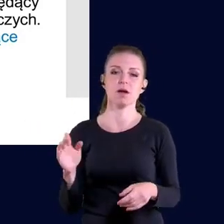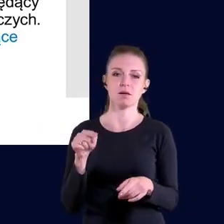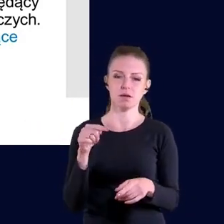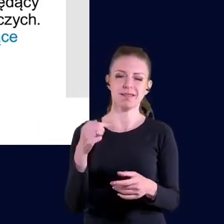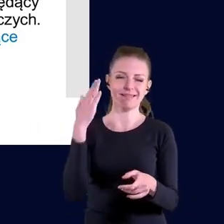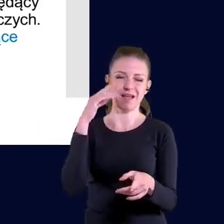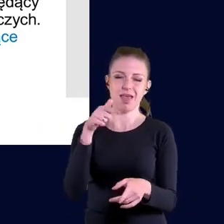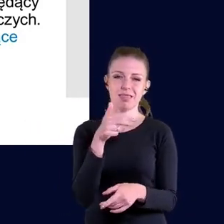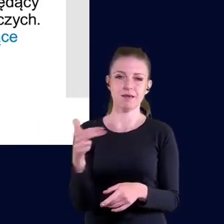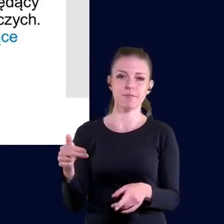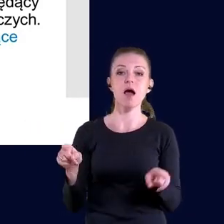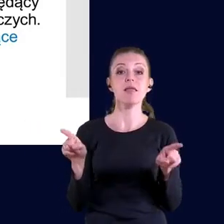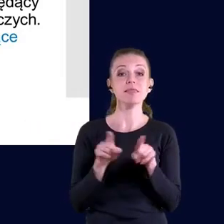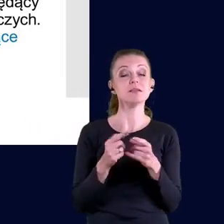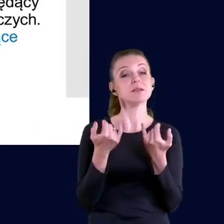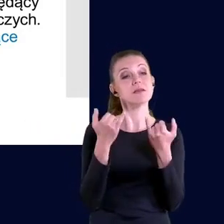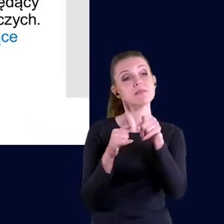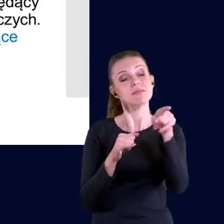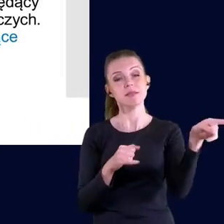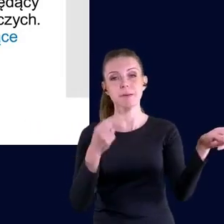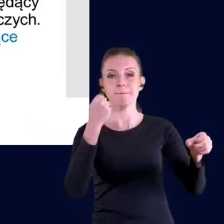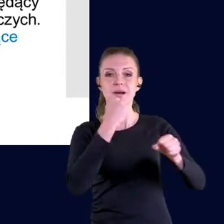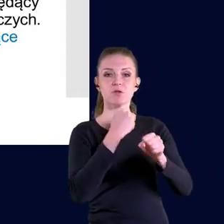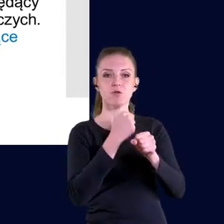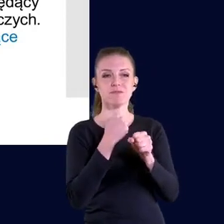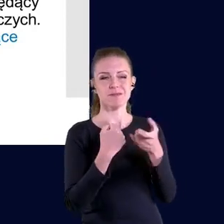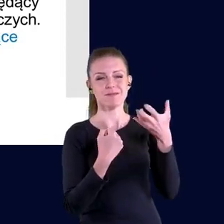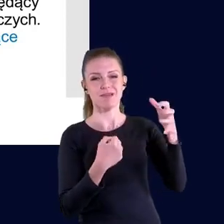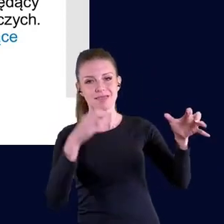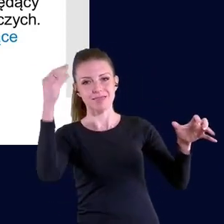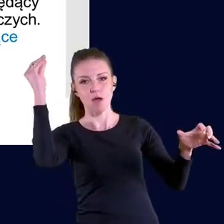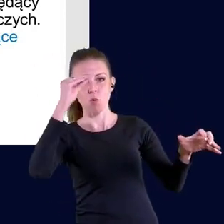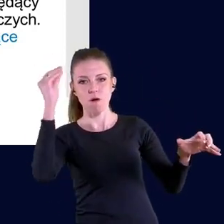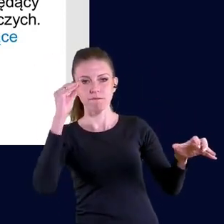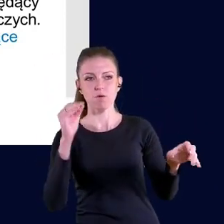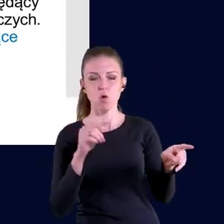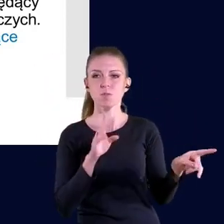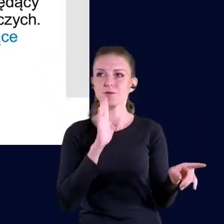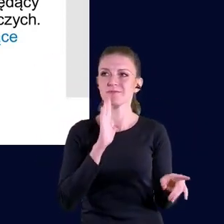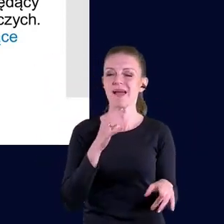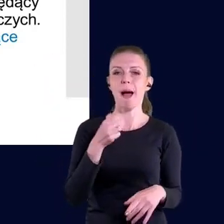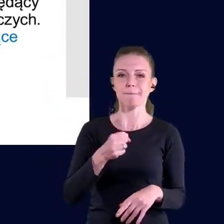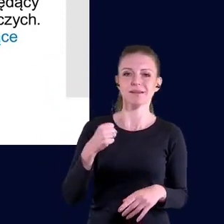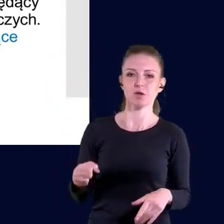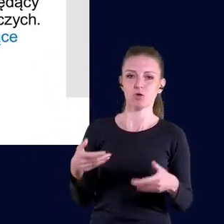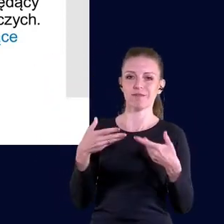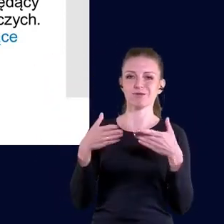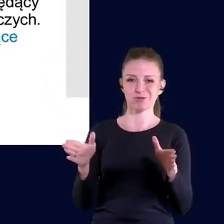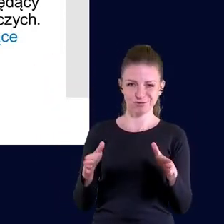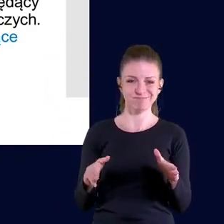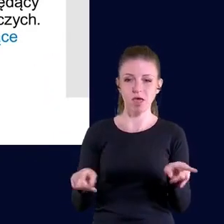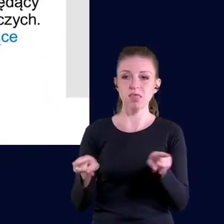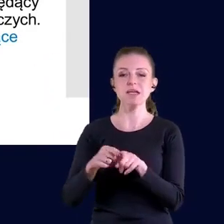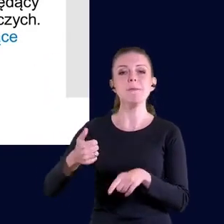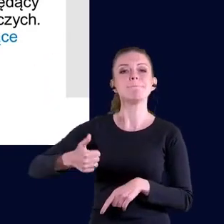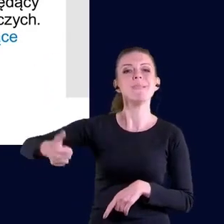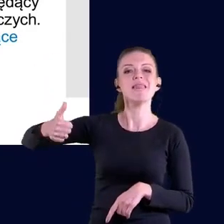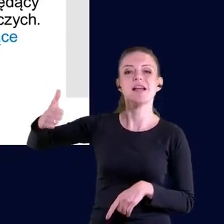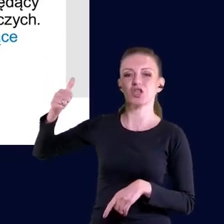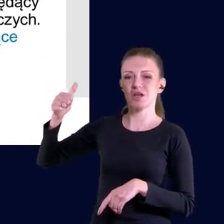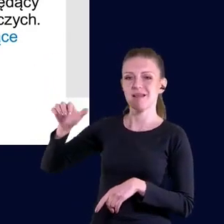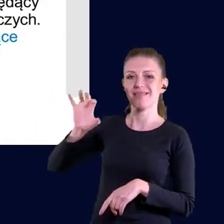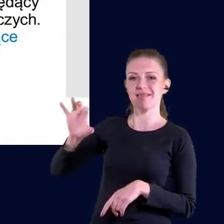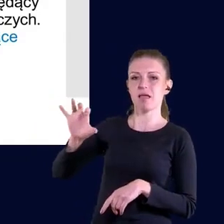temat ale także Pracownicy naukowi którzy są takimi ambasadorami otwartości Czy wreszcie menedżerowie danych badawczych